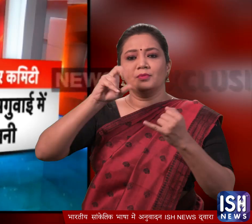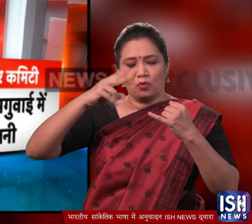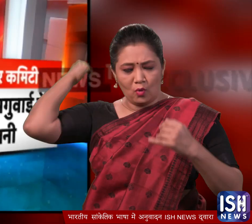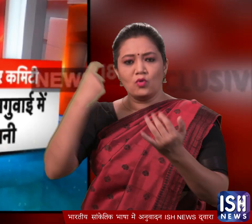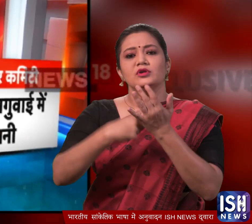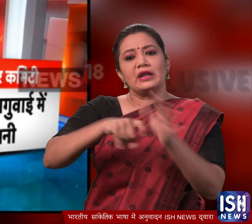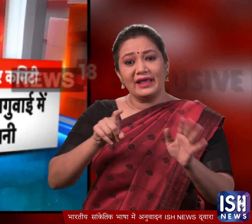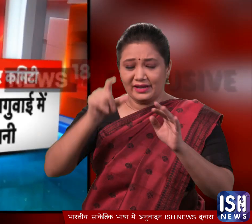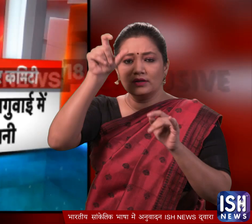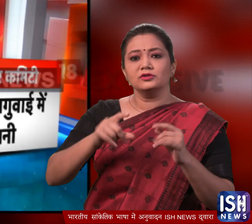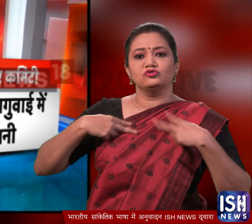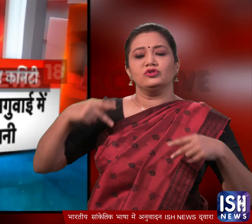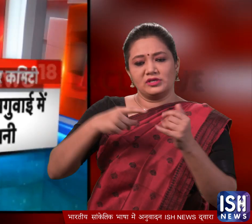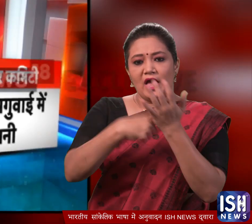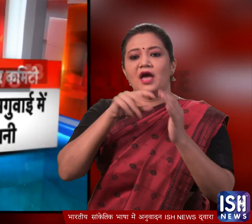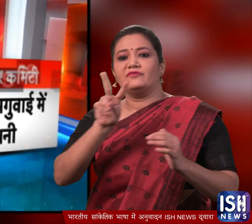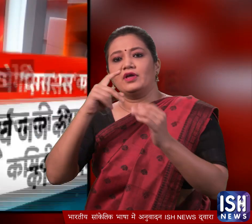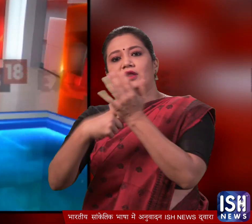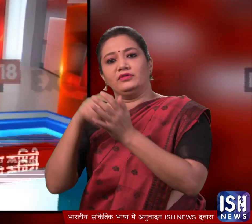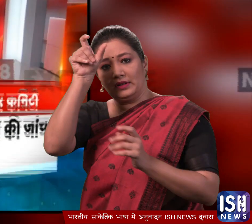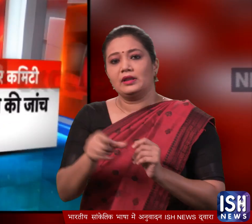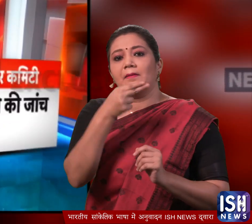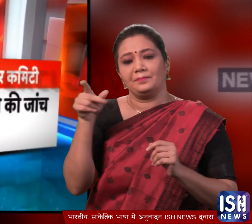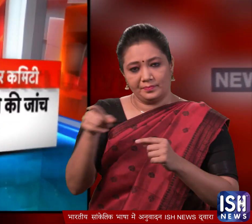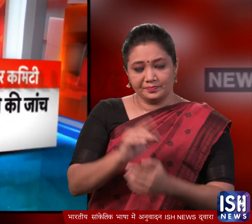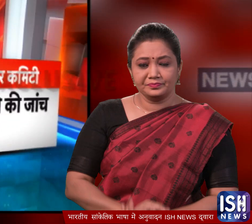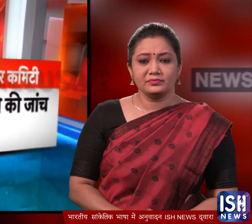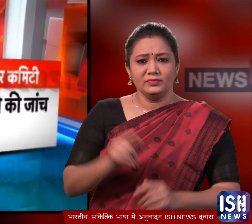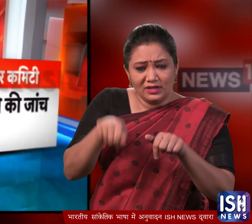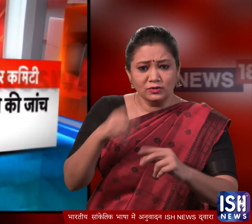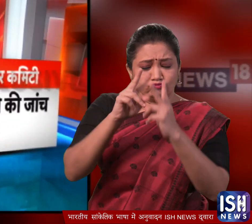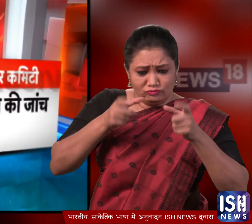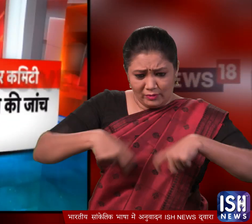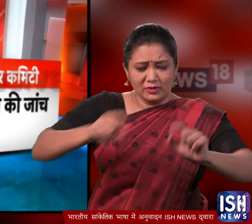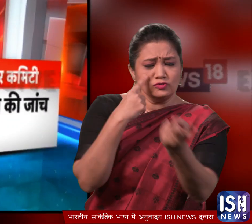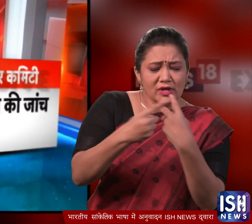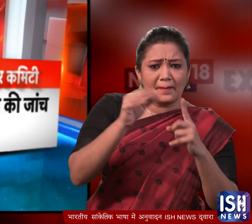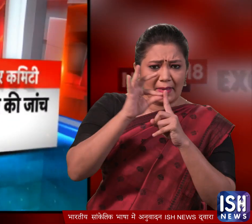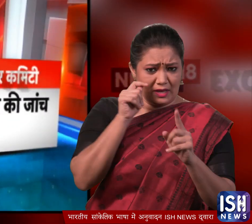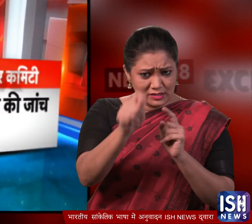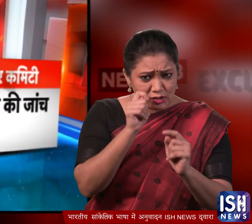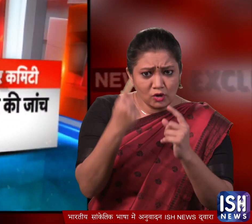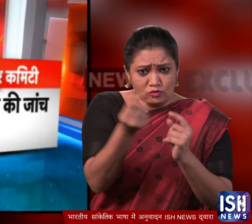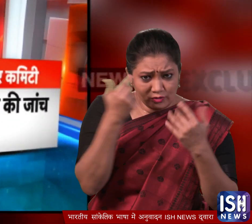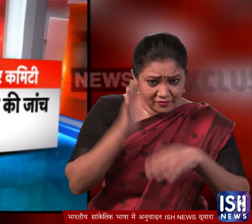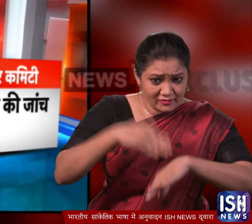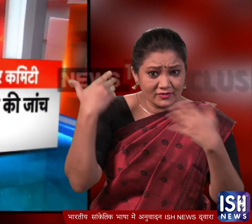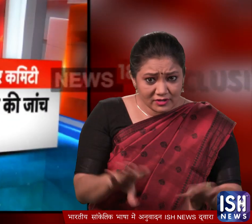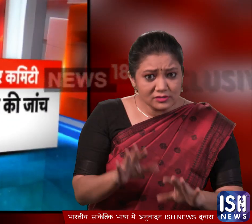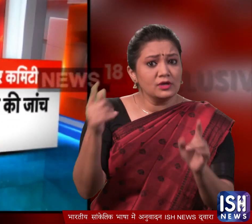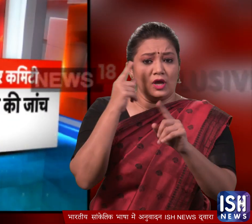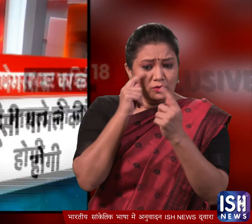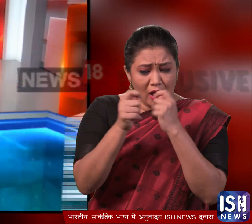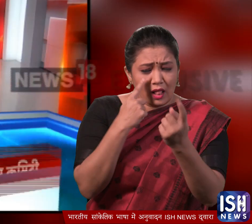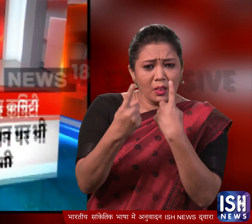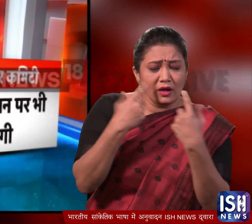जज आरवी रविंद्रन होंगे, जिनकी अगुवाई में कमेटी यह जांच करेगी कि पेगासस सॉफ्टवेयर से किसी की जासूसी हुई है या नहीं, और अगर